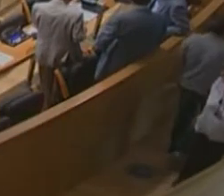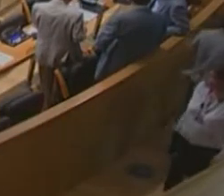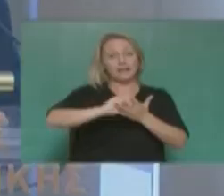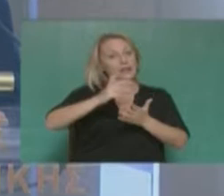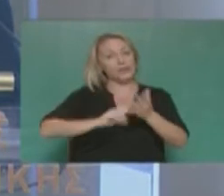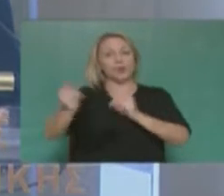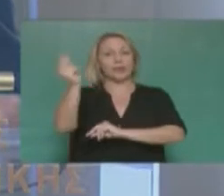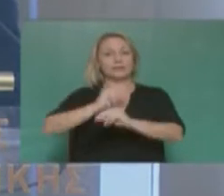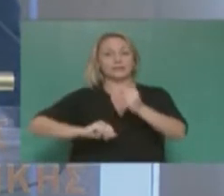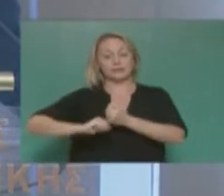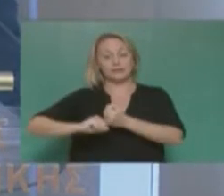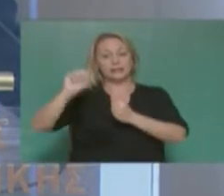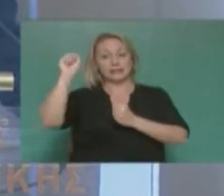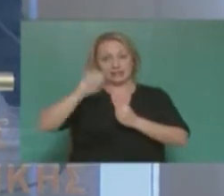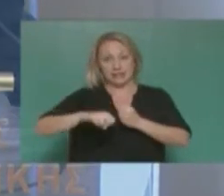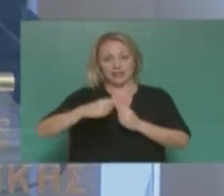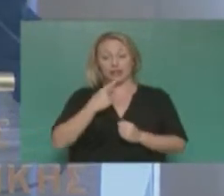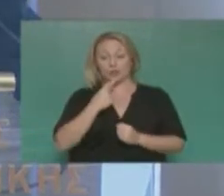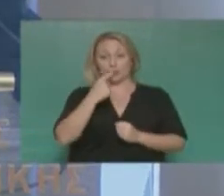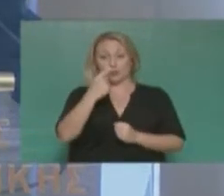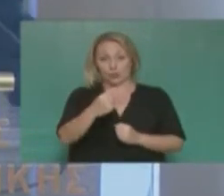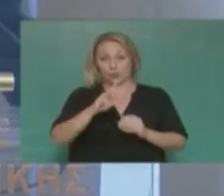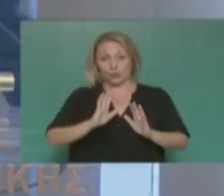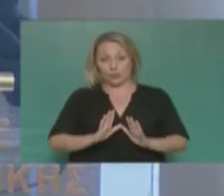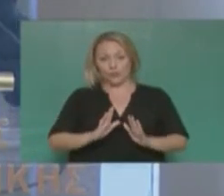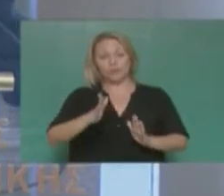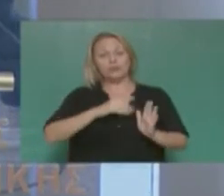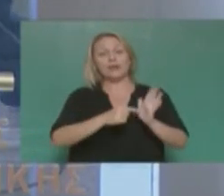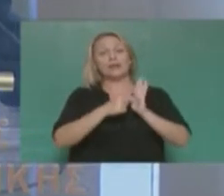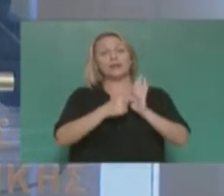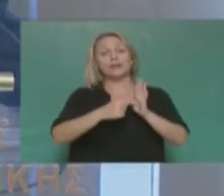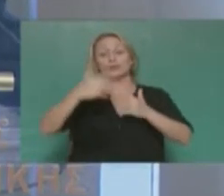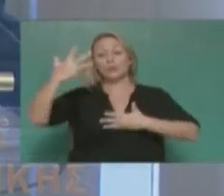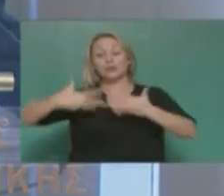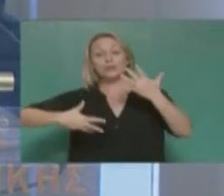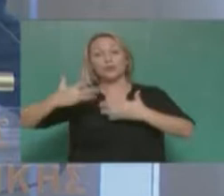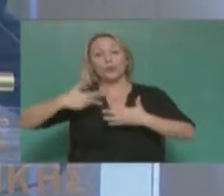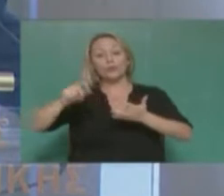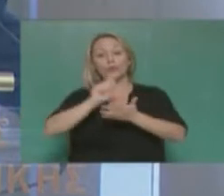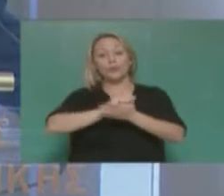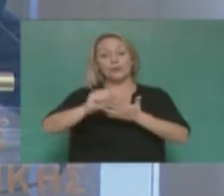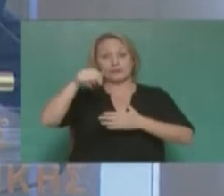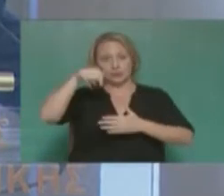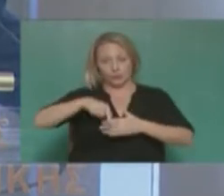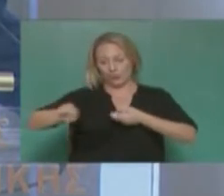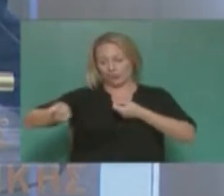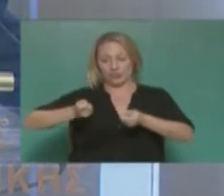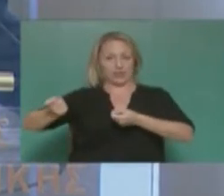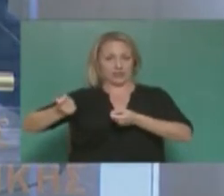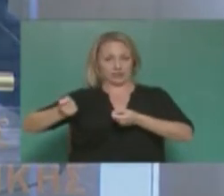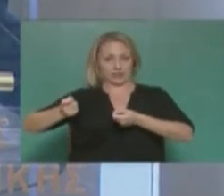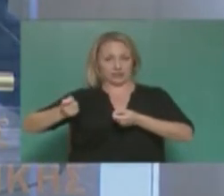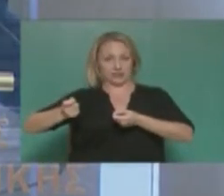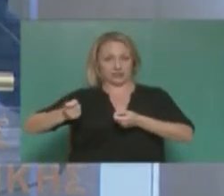Γιάννη Μπουτάρη. Στο επόμενο όμως έτος θα παρουσιαστεί ο ισολογισμός που θα έχει συνταχθεί κατά την περίοδο της δικής μας διοίκησης.